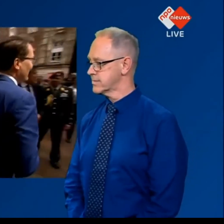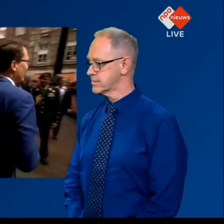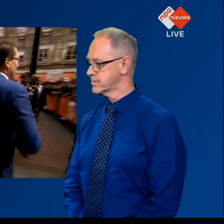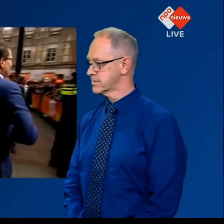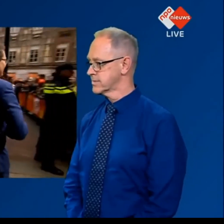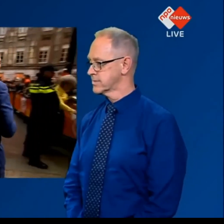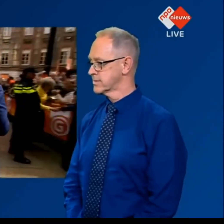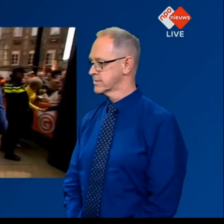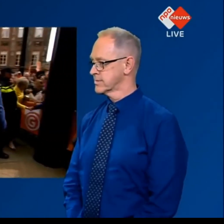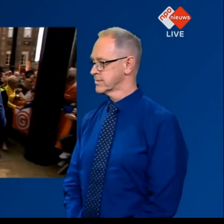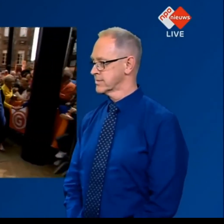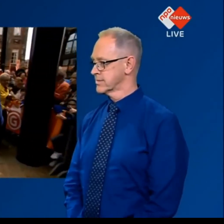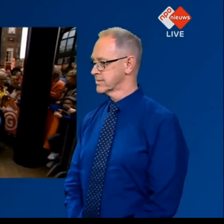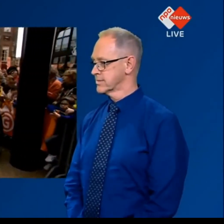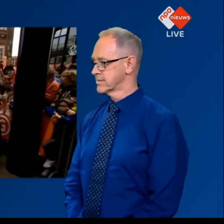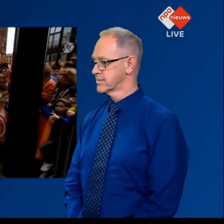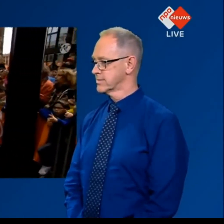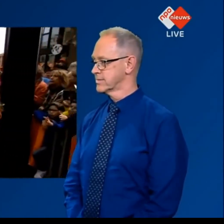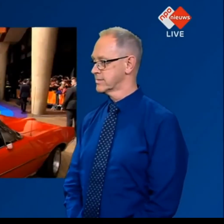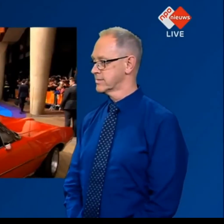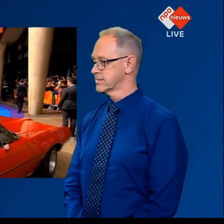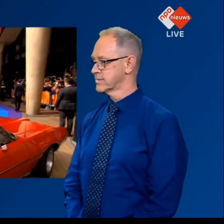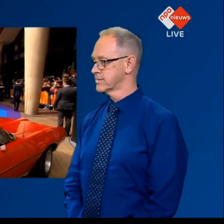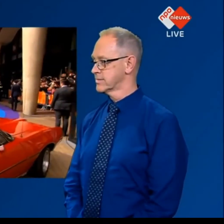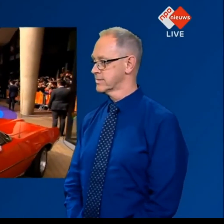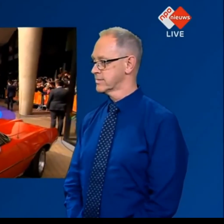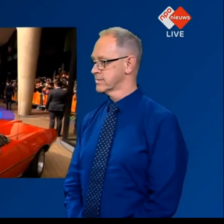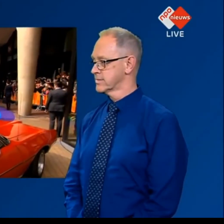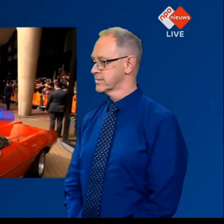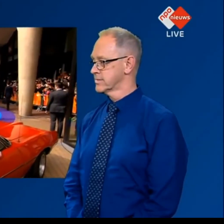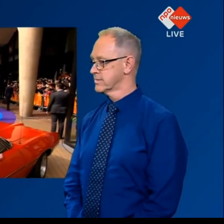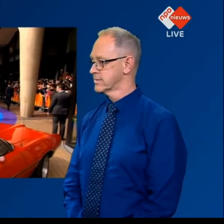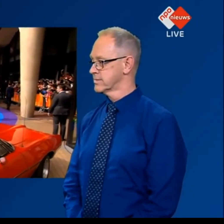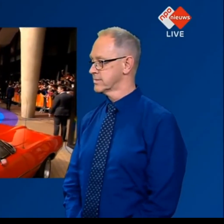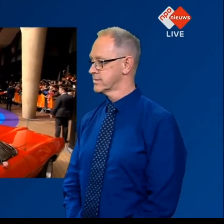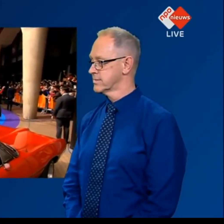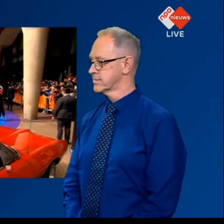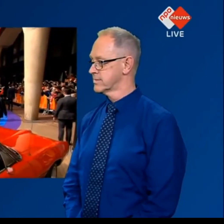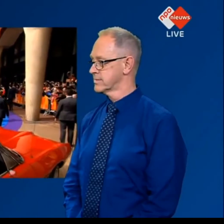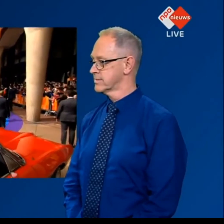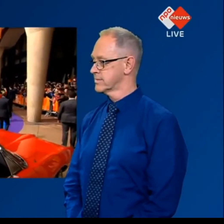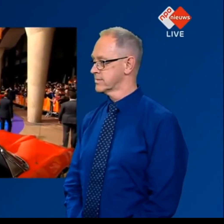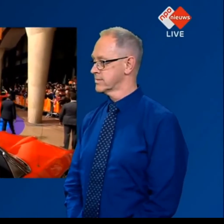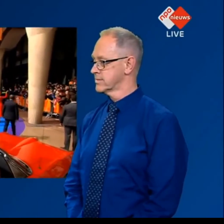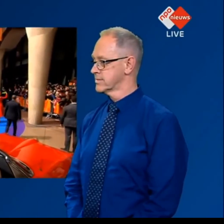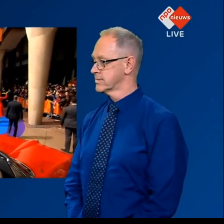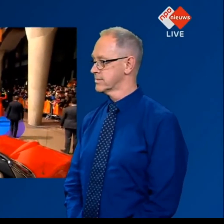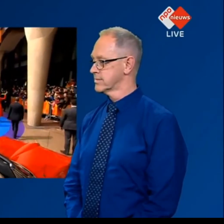Come on.